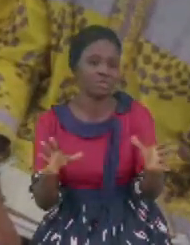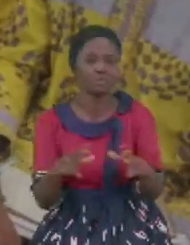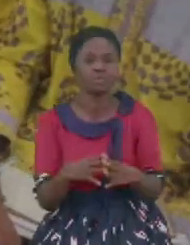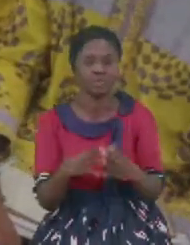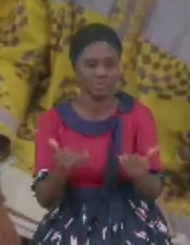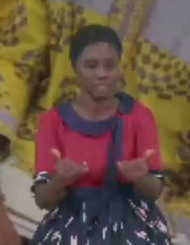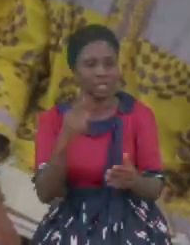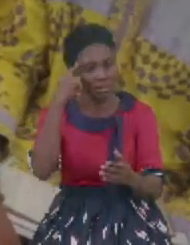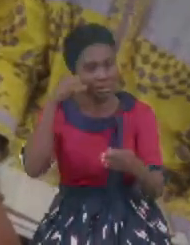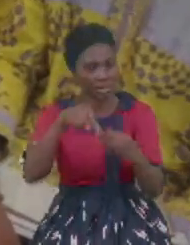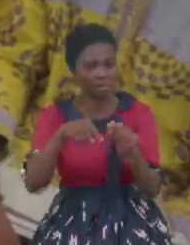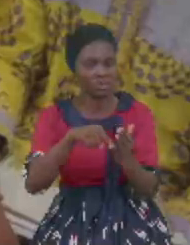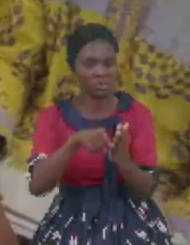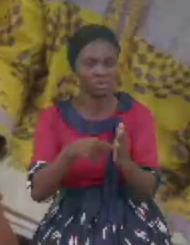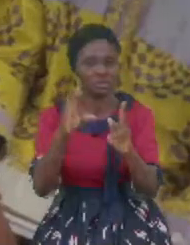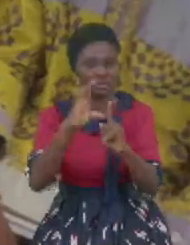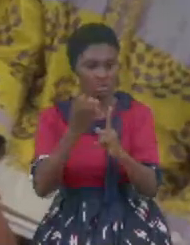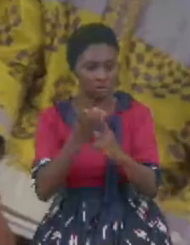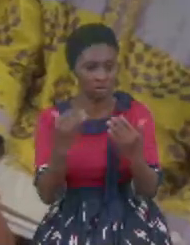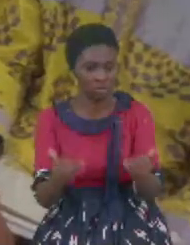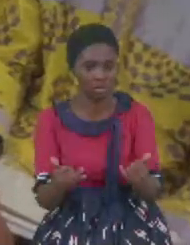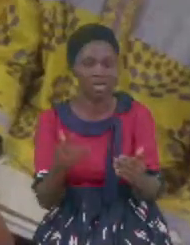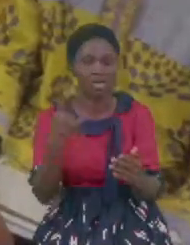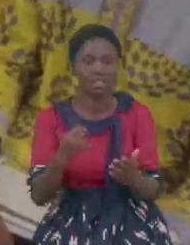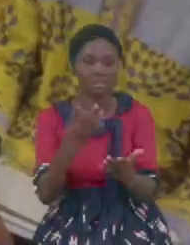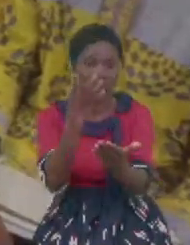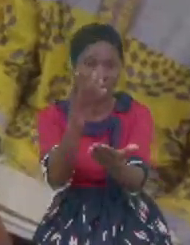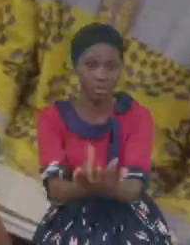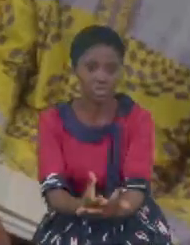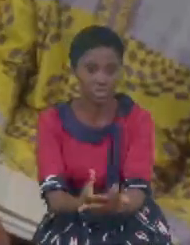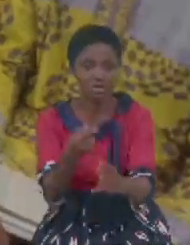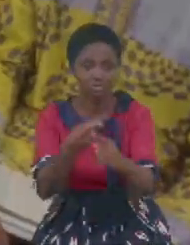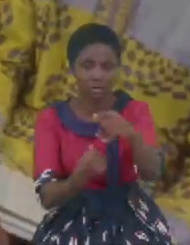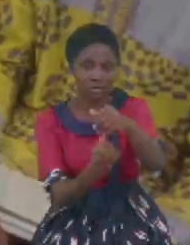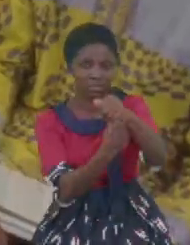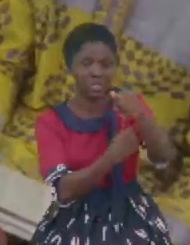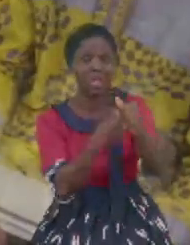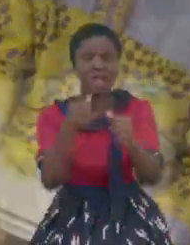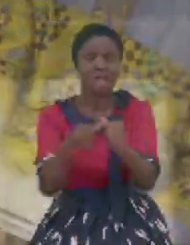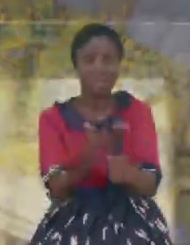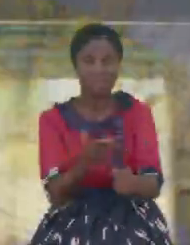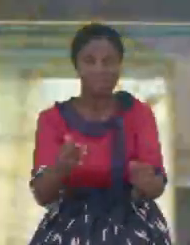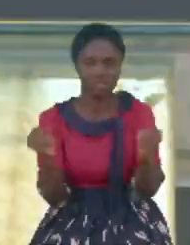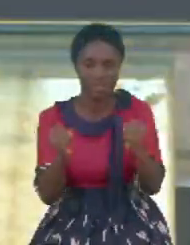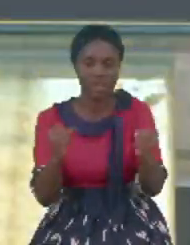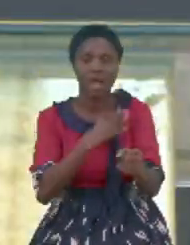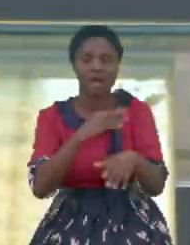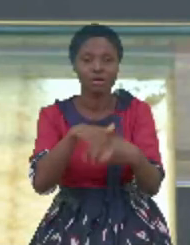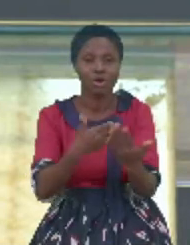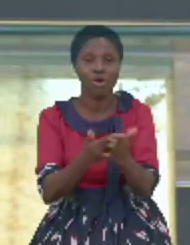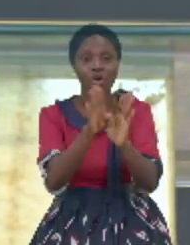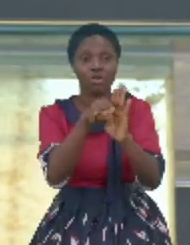Les liens de tous les prisonniers furent rompus. Pensez que les fondements de la prison